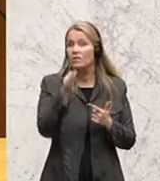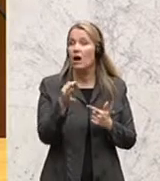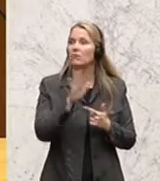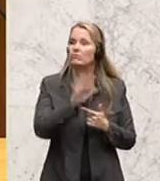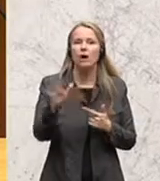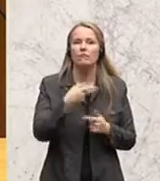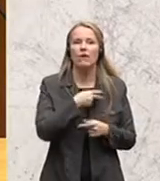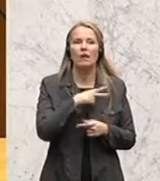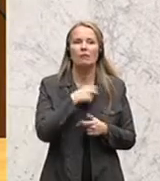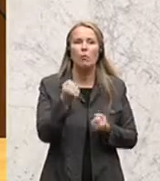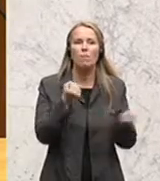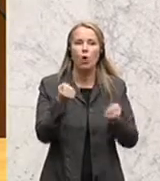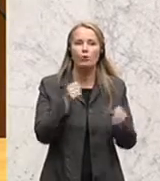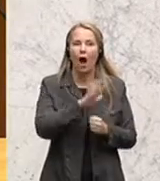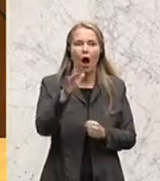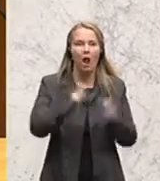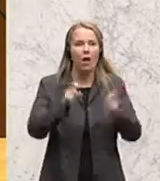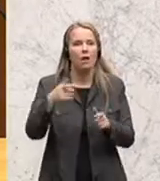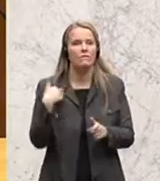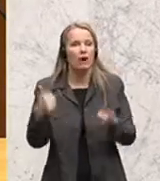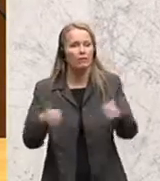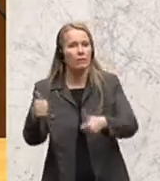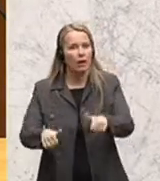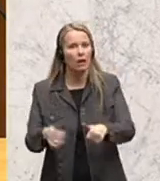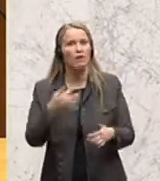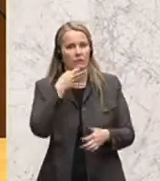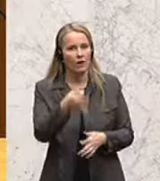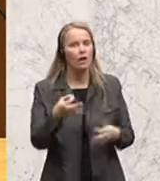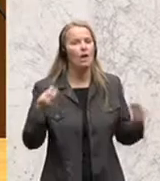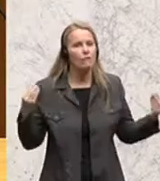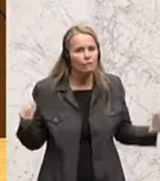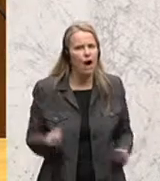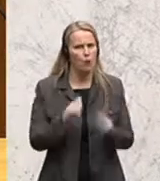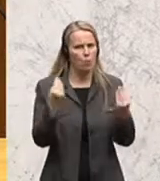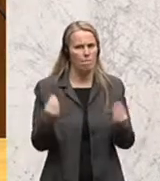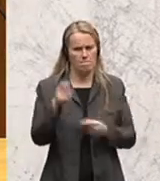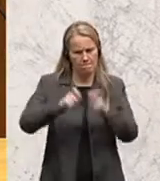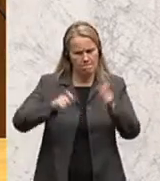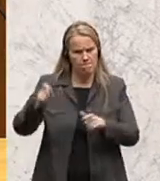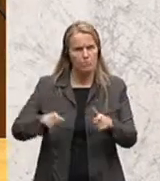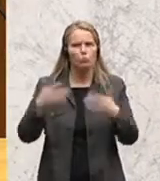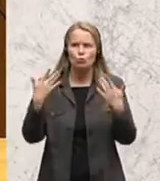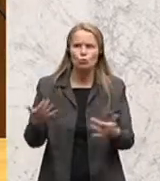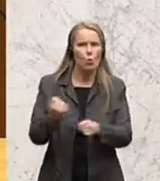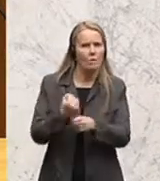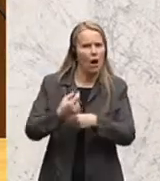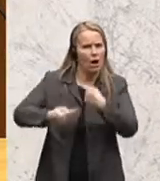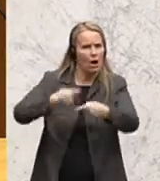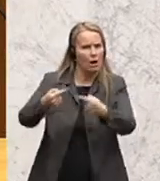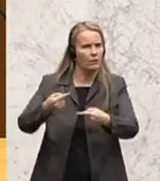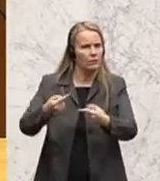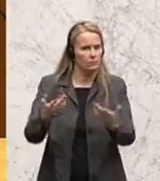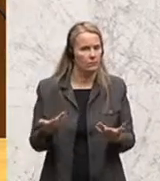politischen Verantwortung aller handelnden Akteure, ist wohl die Frage, warum haben die Akteure so gehandelt, wie sie gehandelt